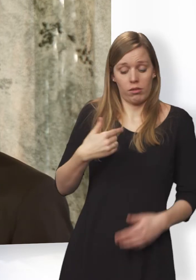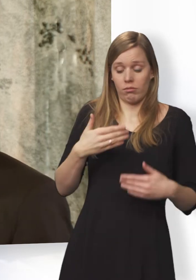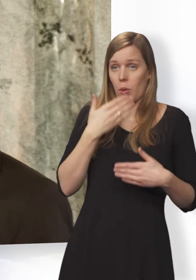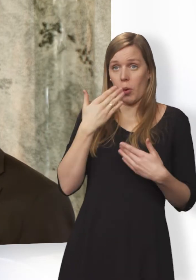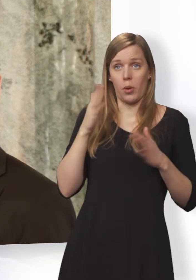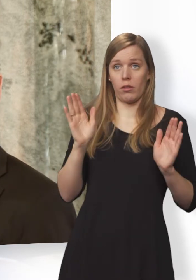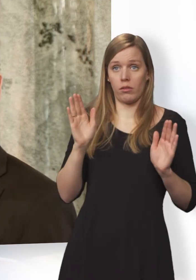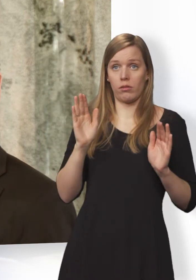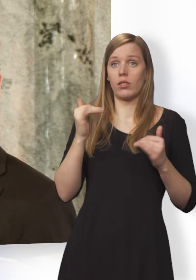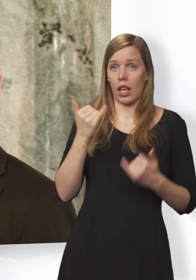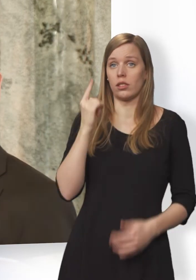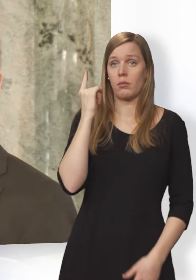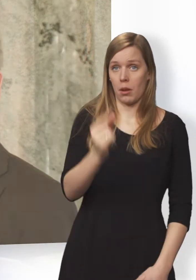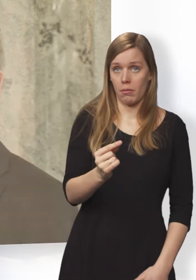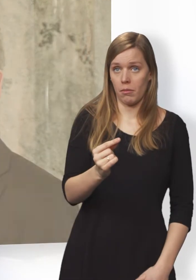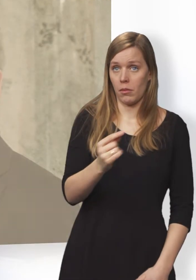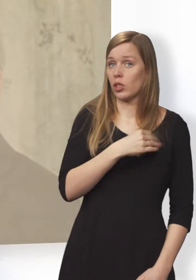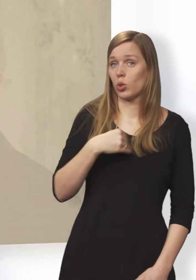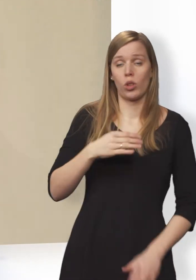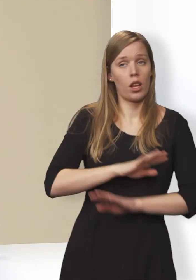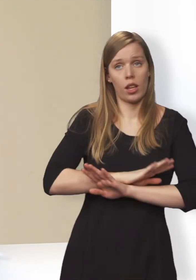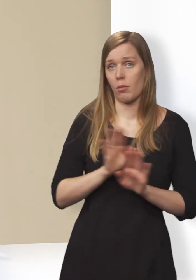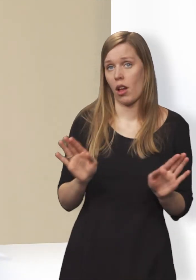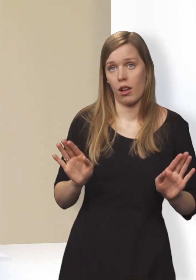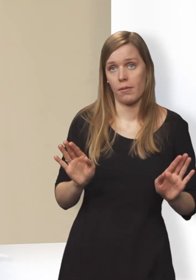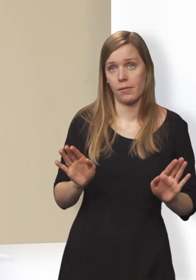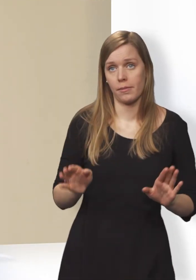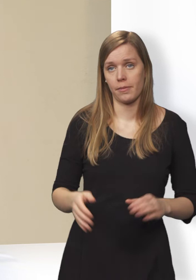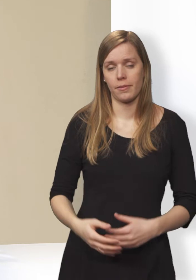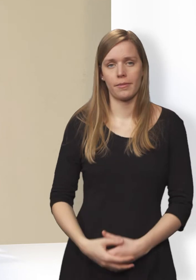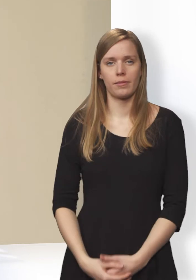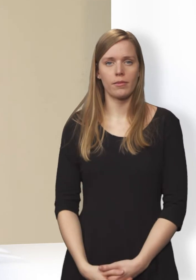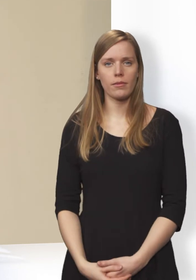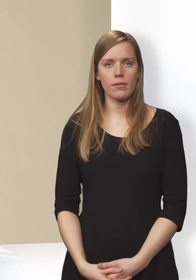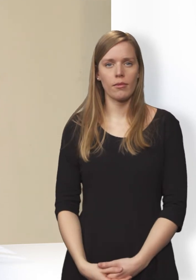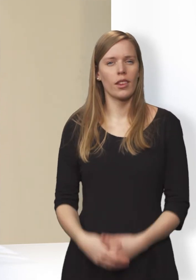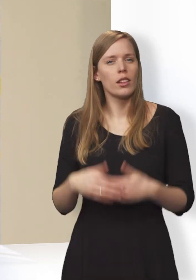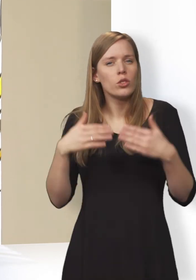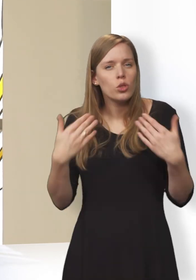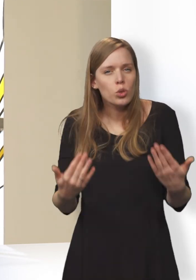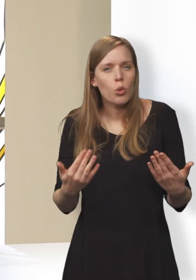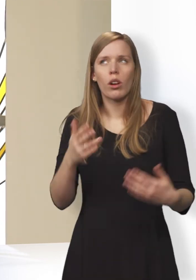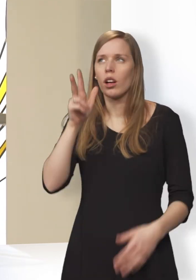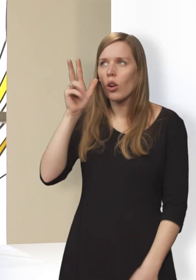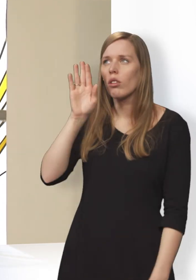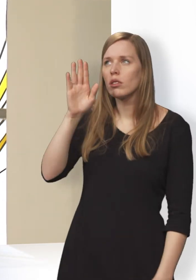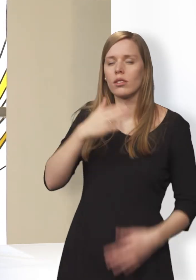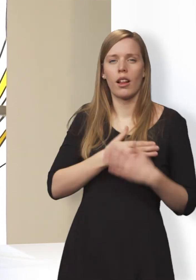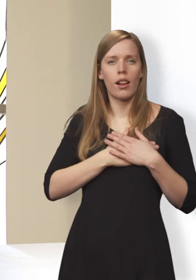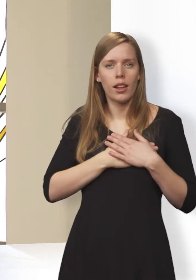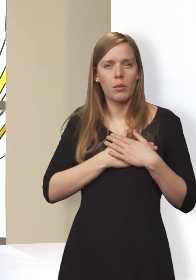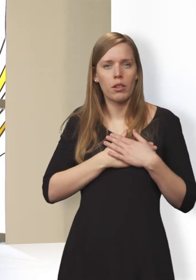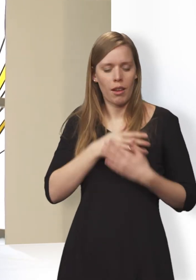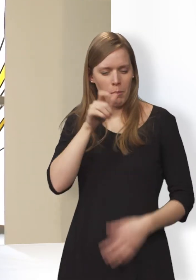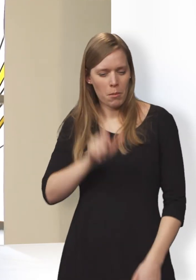und sündige nicht mehr das ist die liebe gottes die den schuldigen menschen sieht und